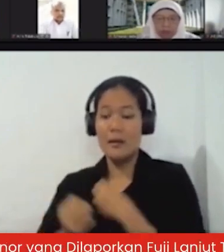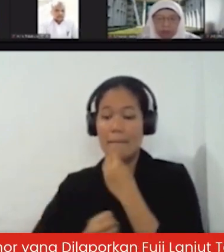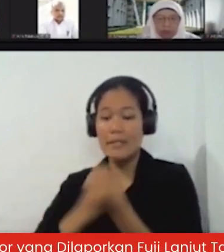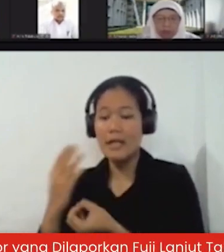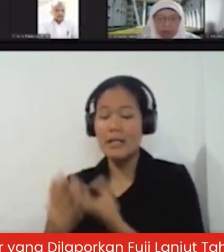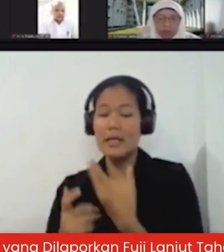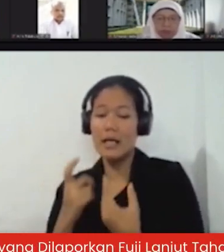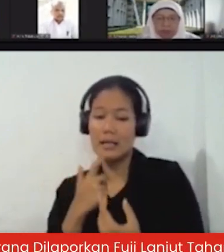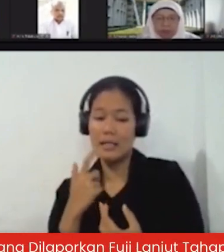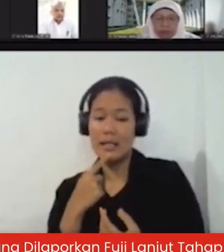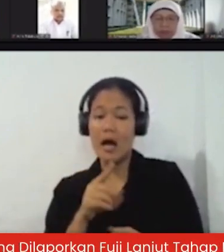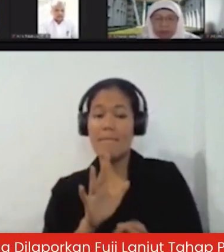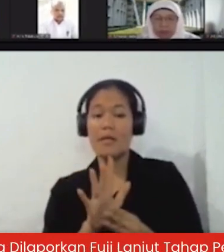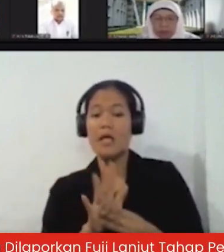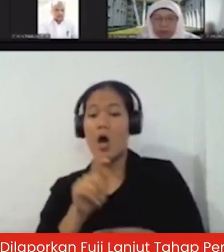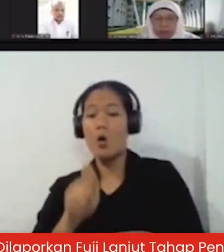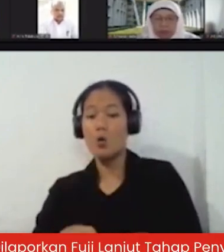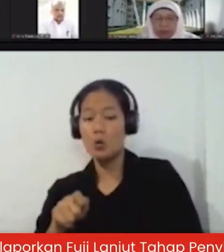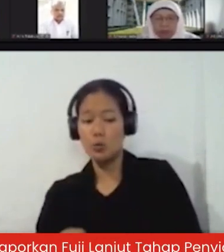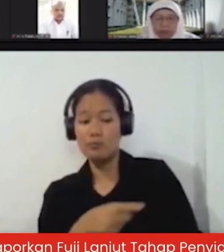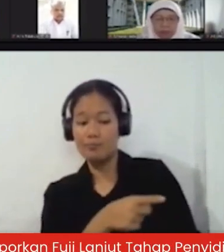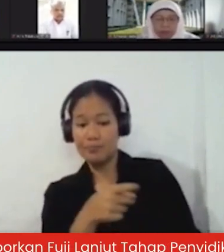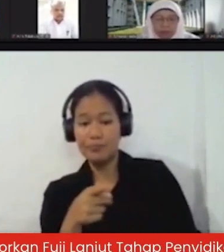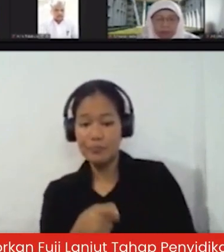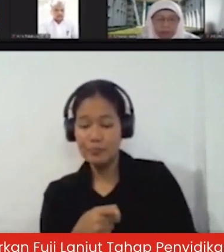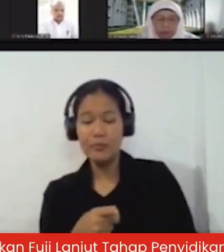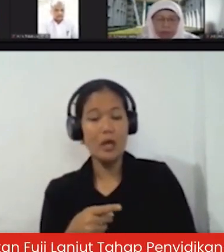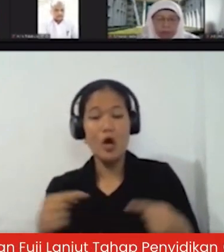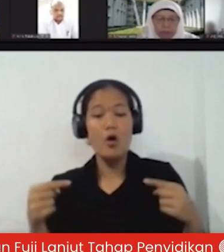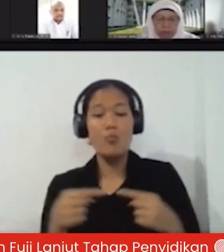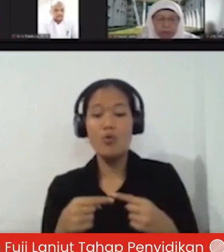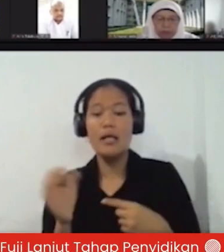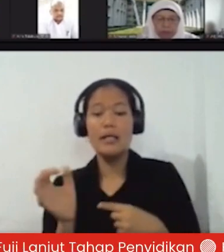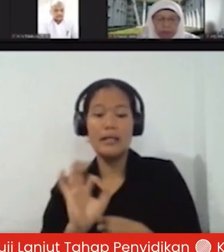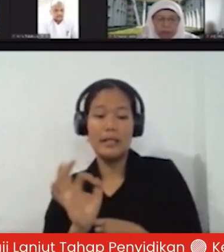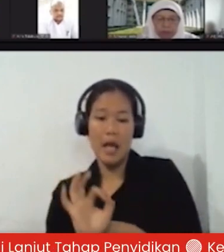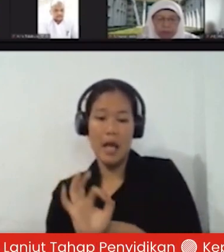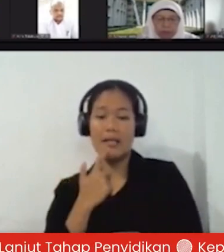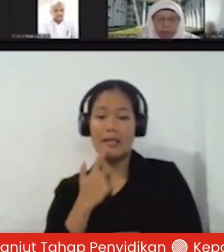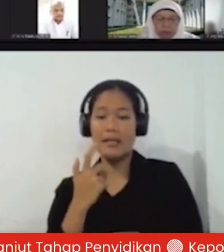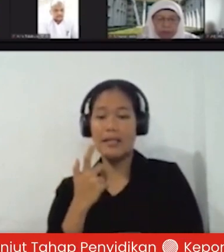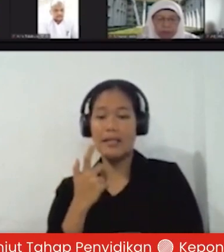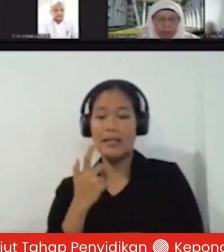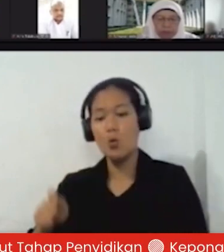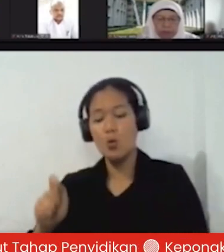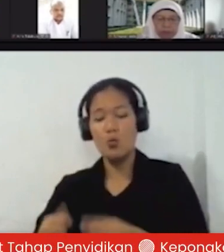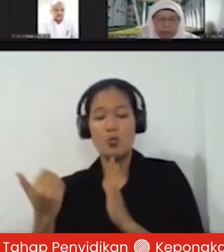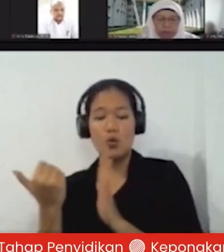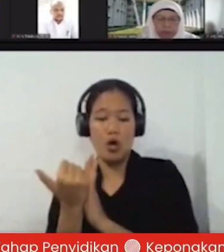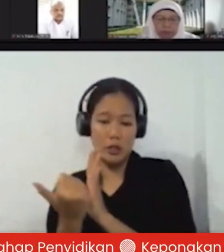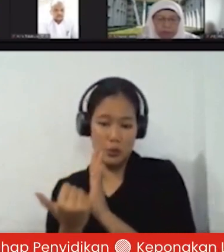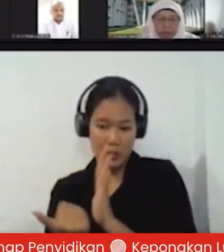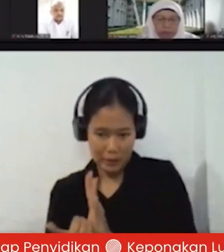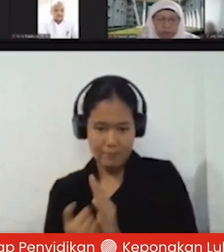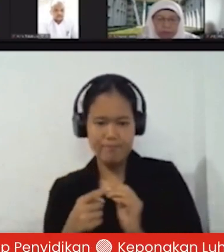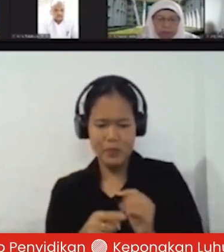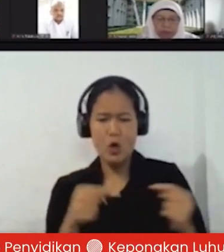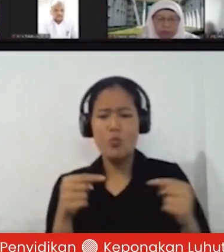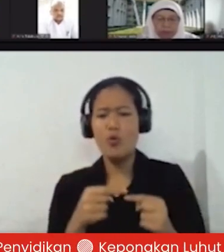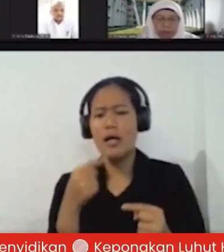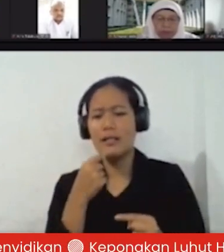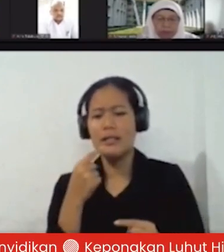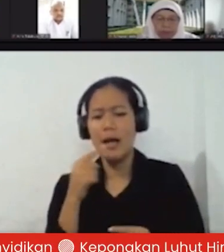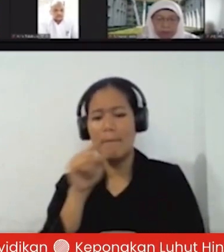yang dipersoalkan oleh pemohon tidak berkaitan dengan isu konstitusional melainkan erat kaitannya dengan pertanyaan dan isu